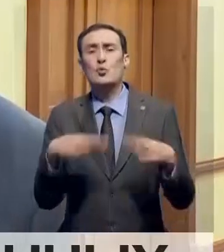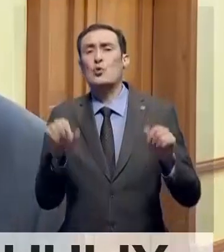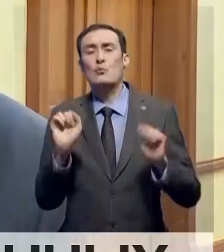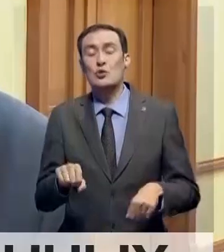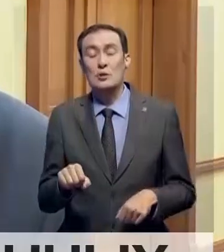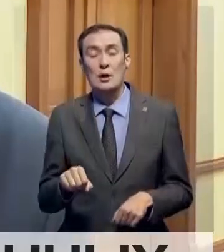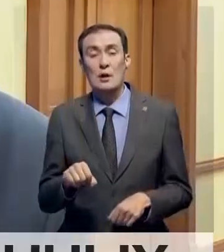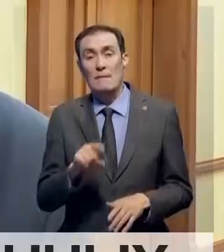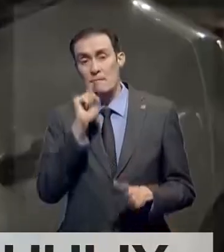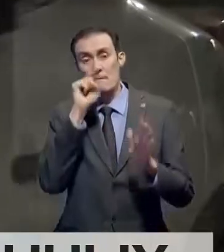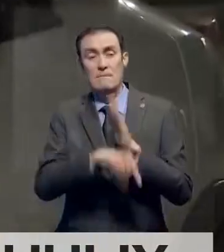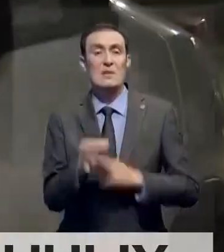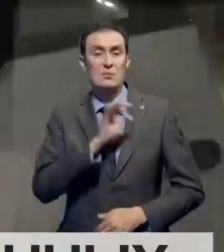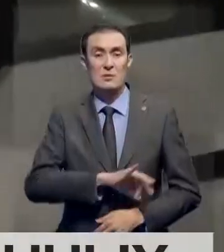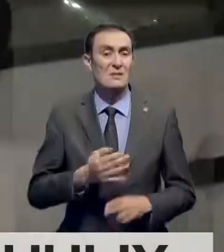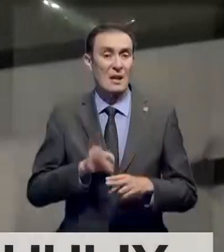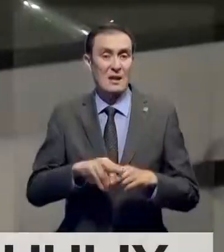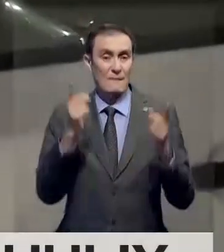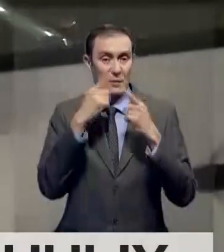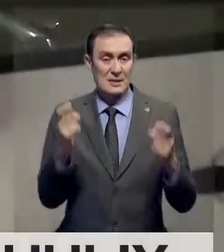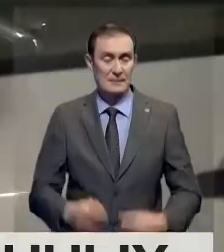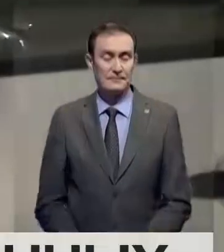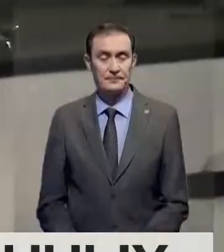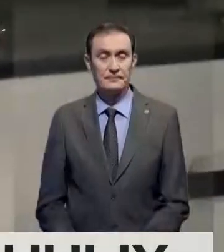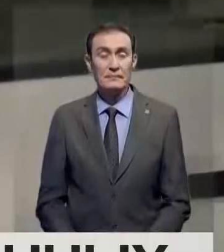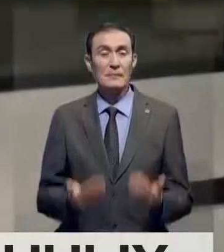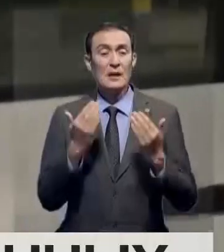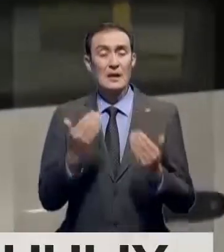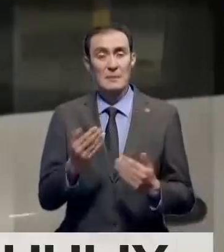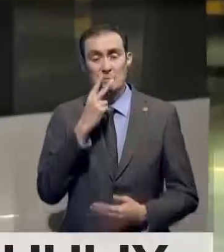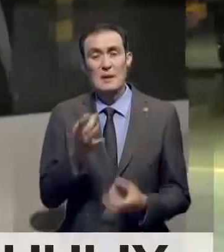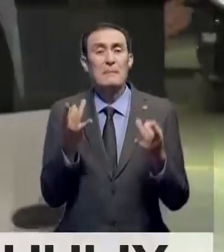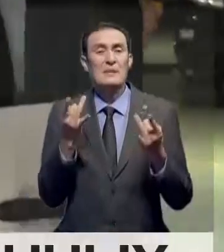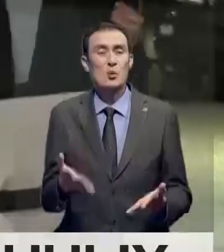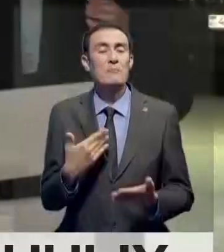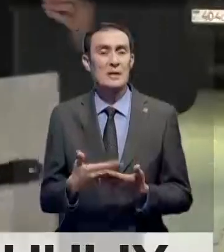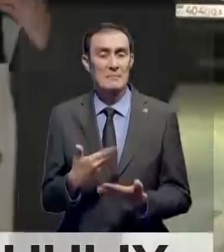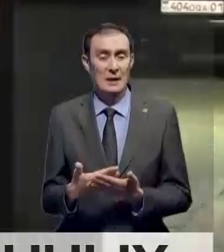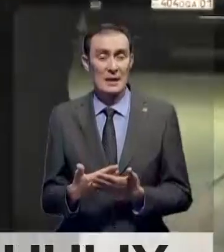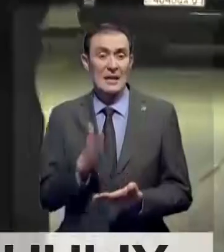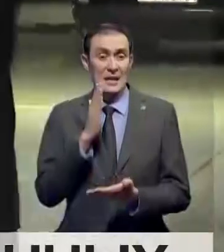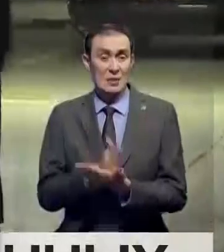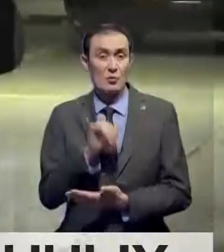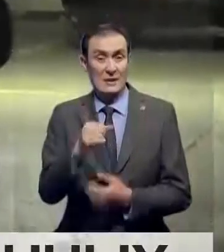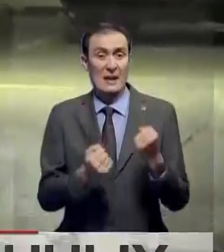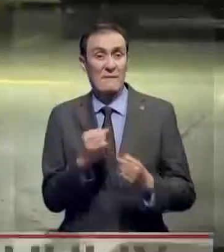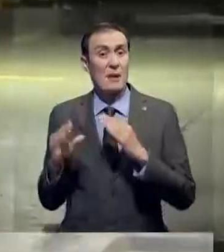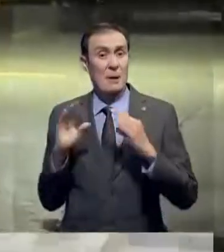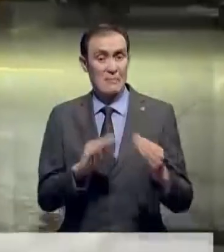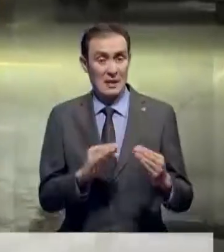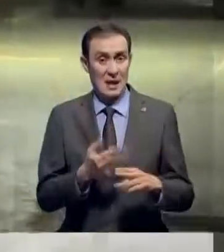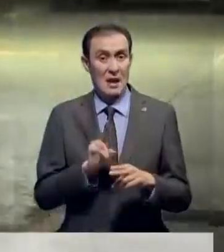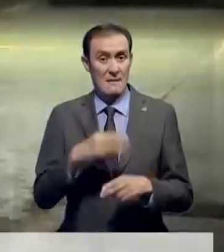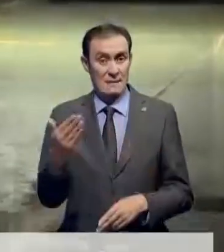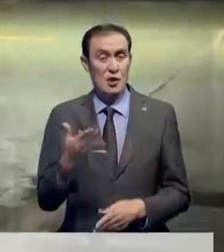потом неправомерно воспользоваться. А теперь давайте разберем на элементарном примере. Есть у вас автомобиль. Это